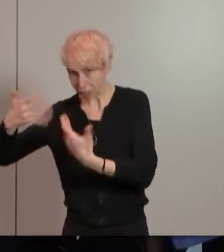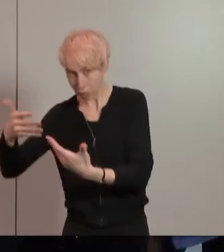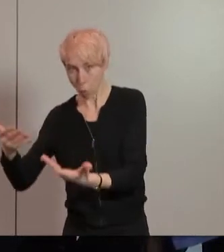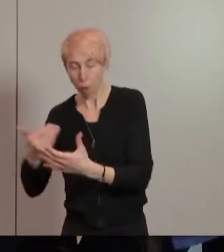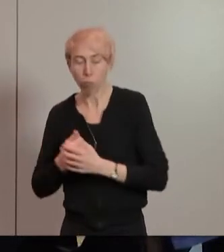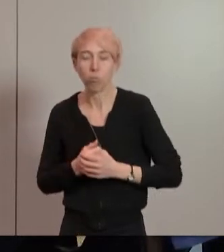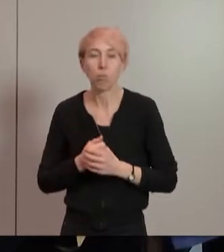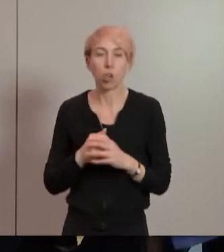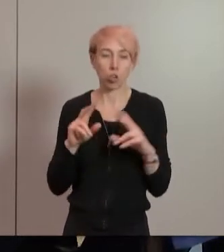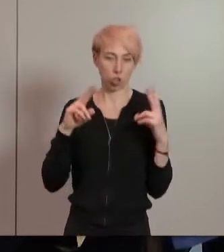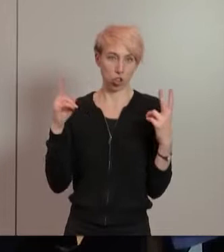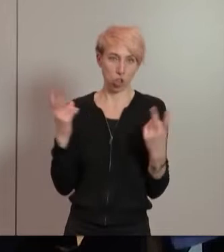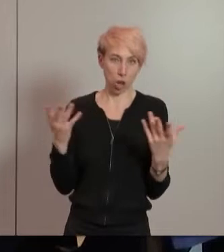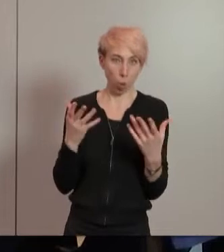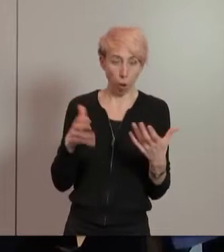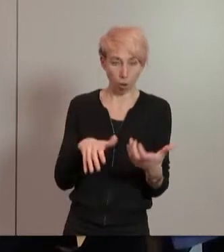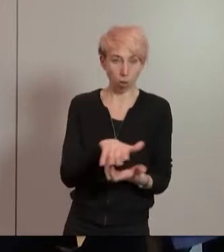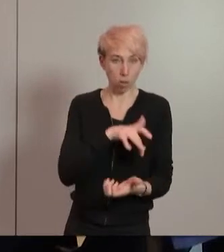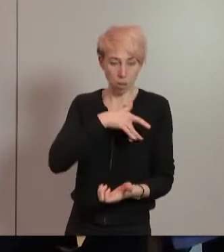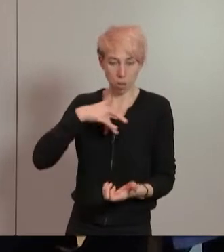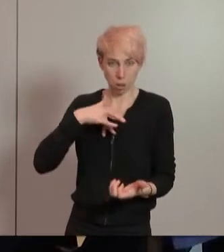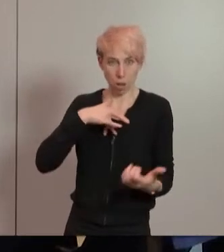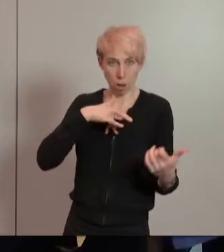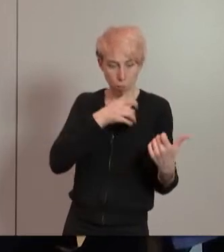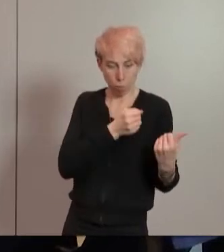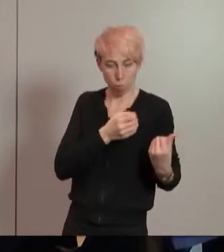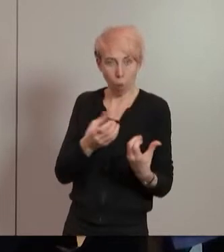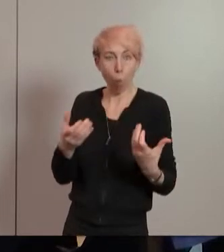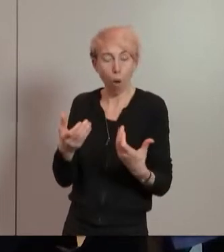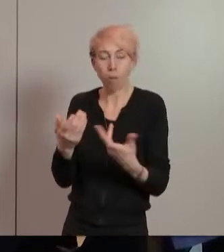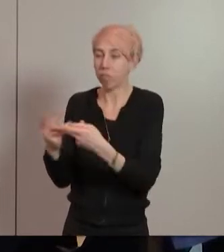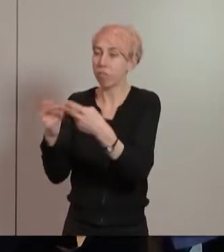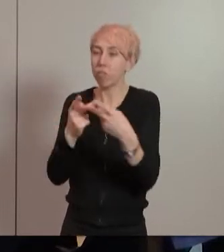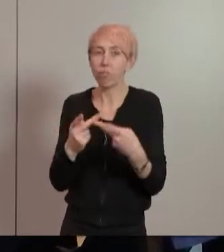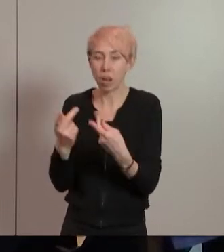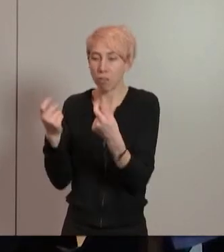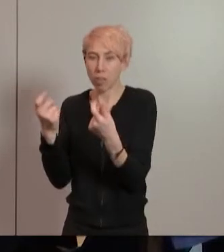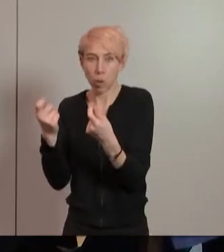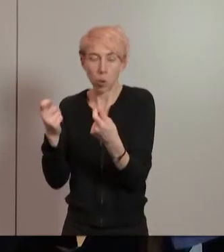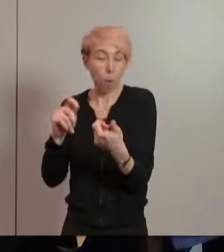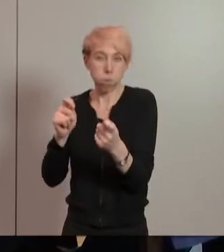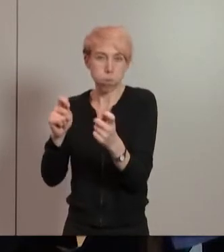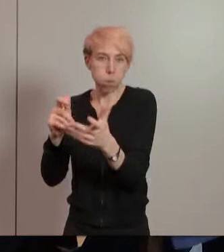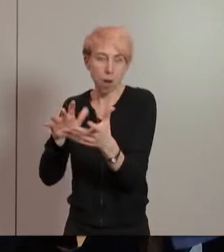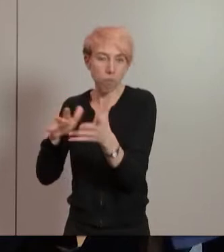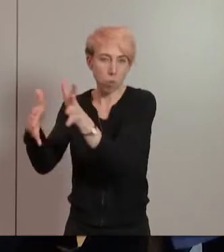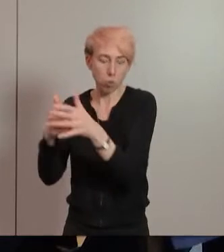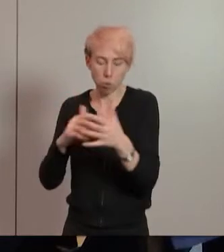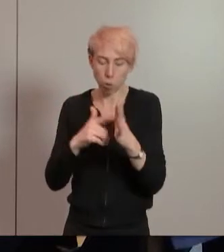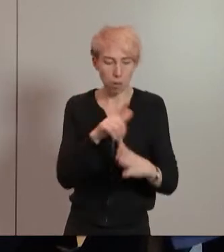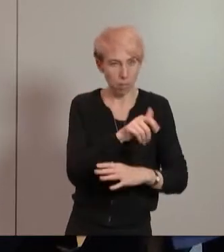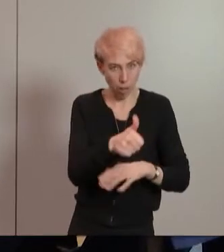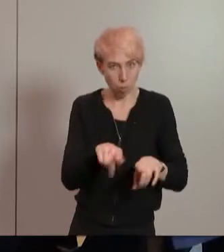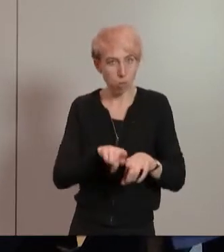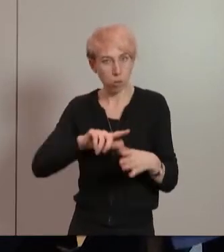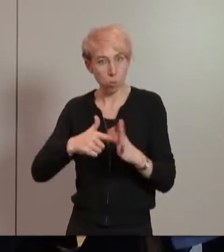De manière générale, la crise sanitaire a eu un fort impact sur les finances des communes en 2021, comme en 2020,